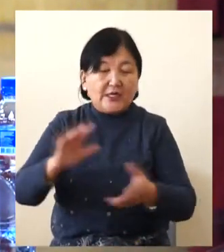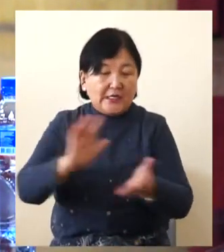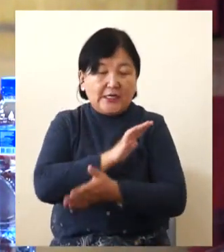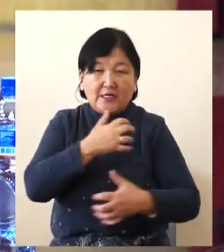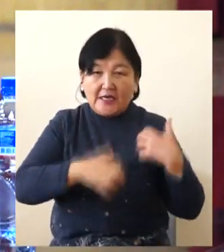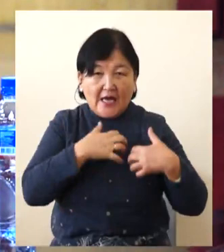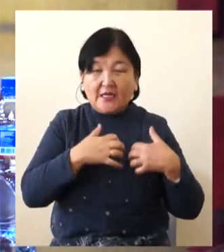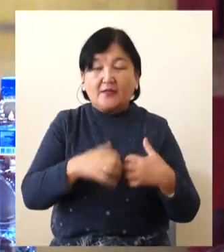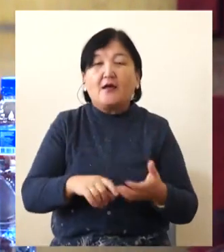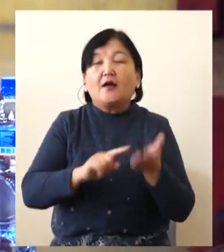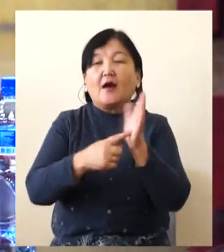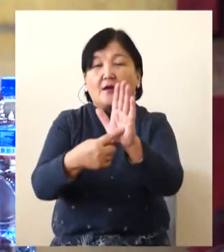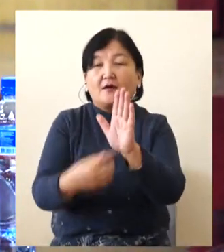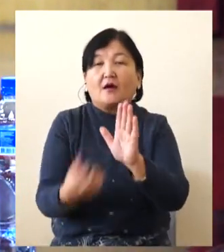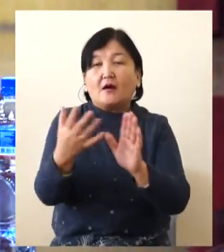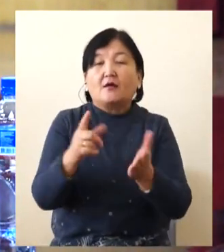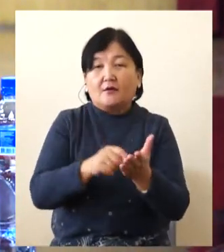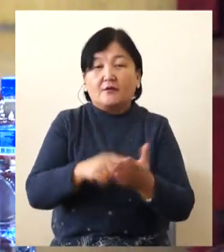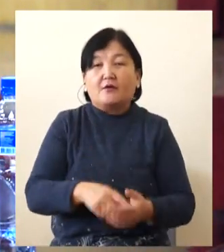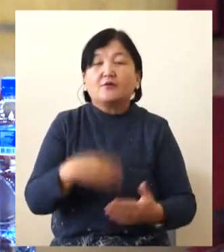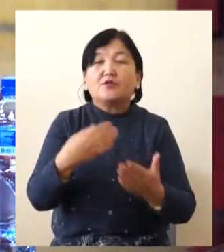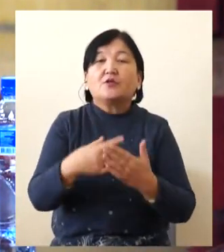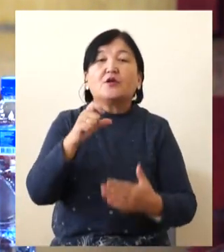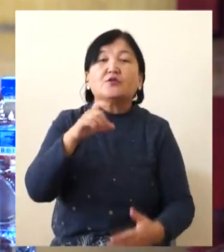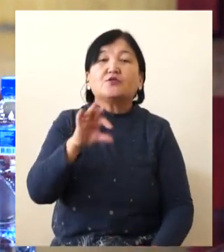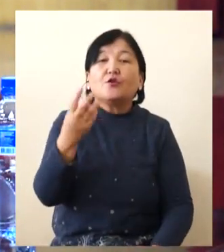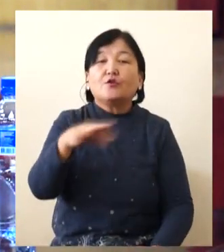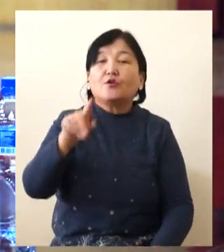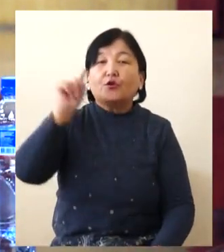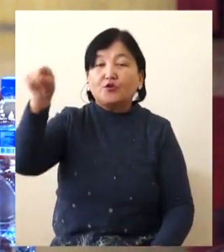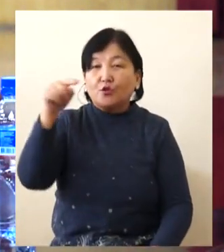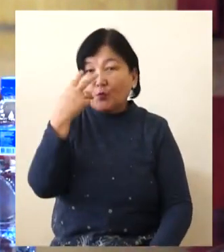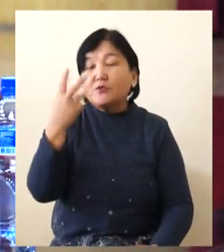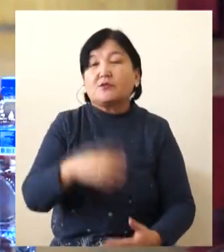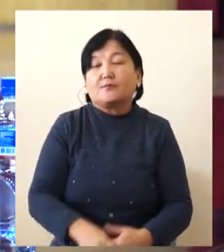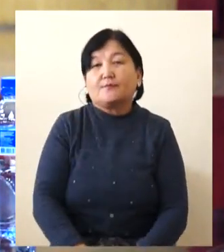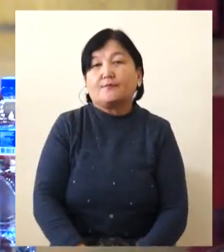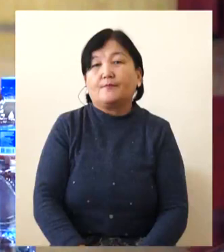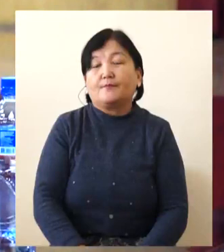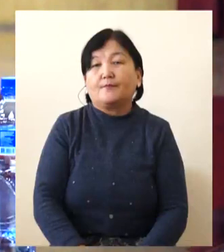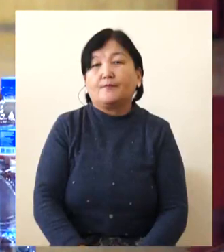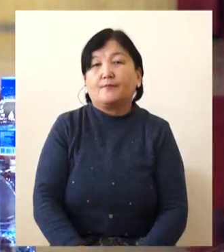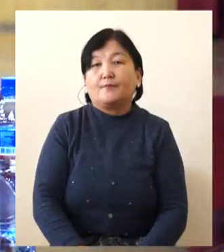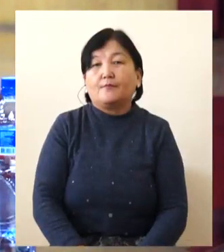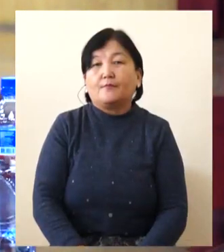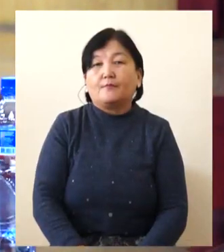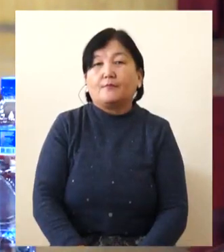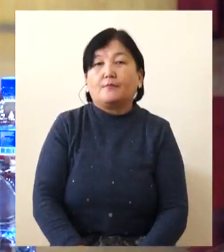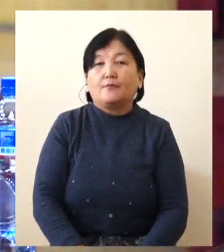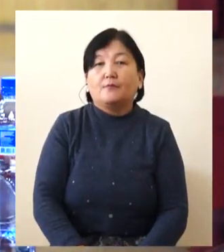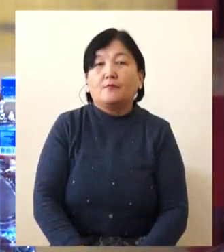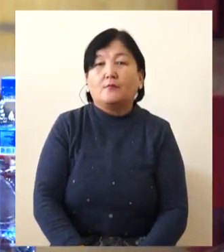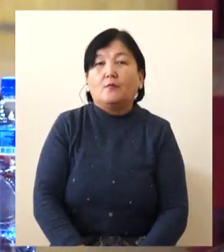Би яг осы явдал ярий, Эстонд. Би өөрөө очоод яг энэ хийсэн хүн хэлснийг би аавханд ярьж ш тали.